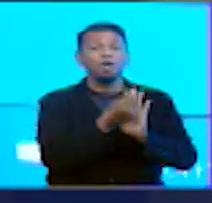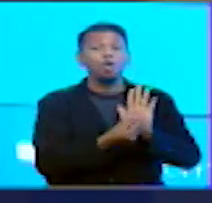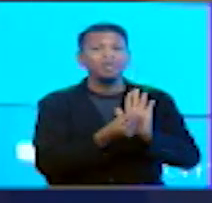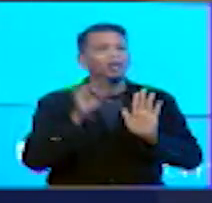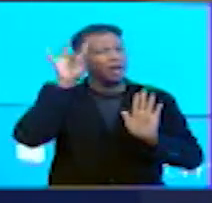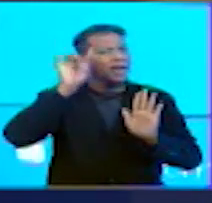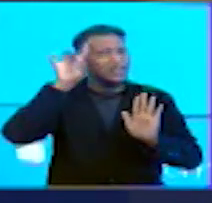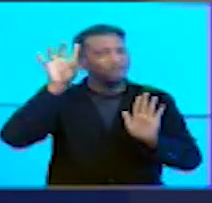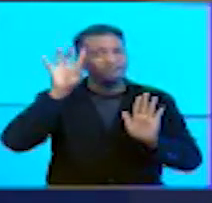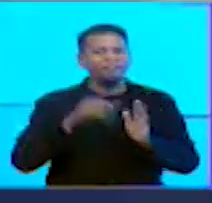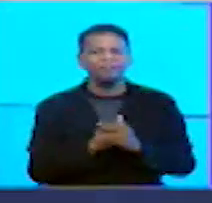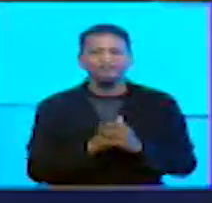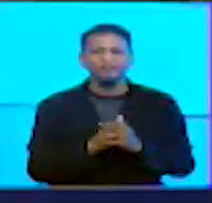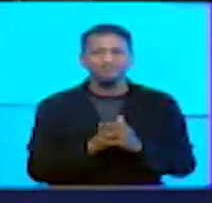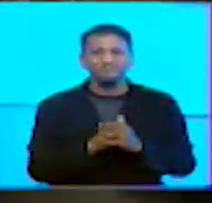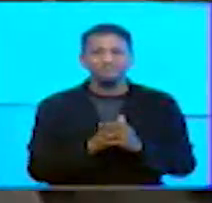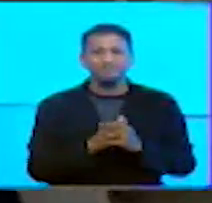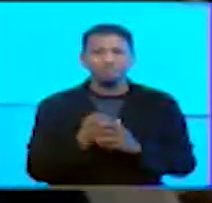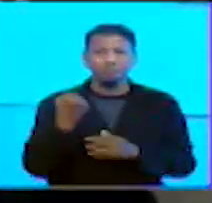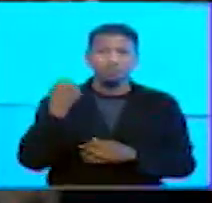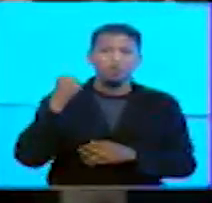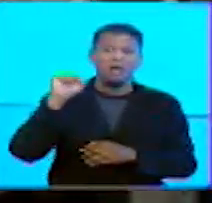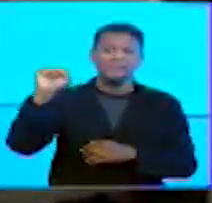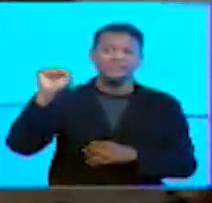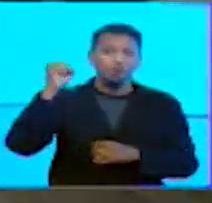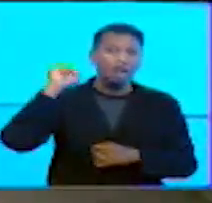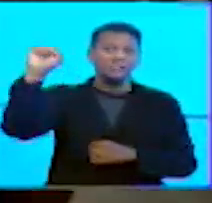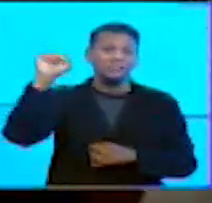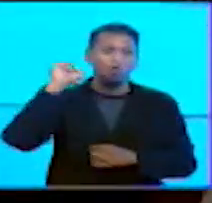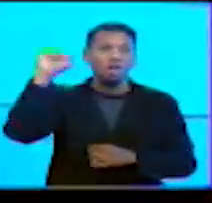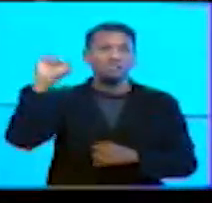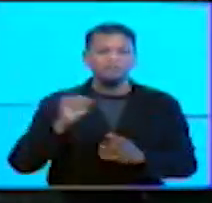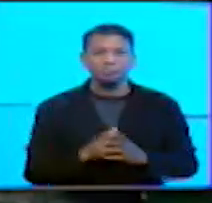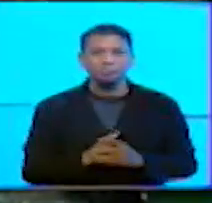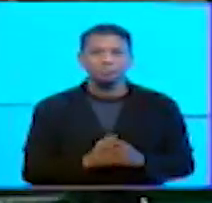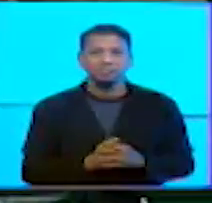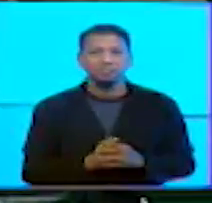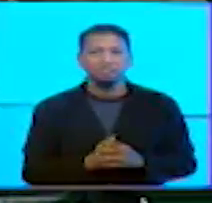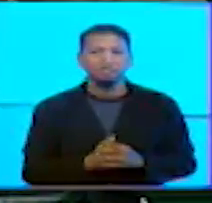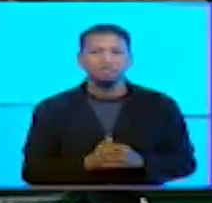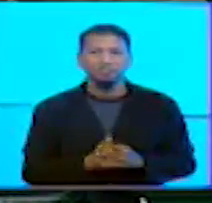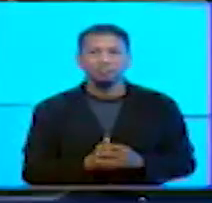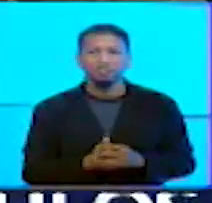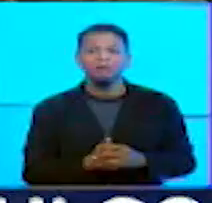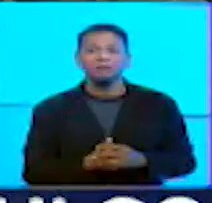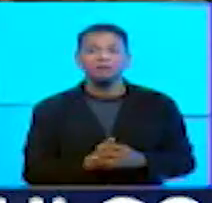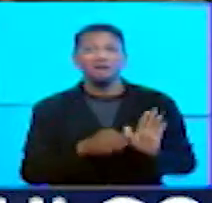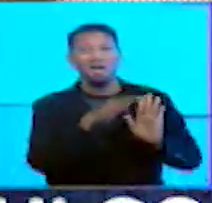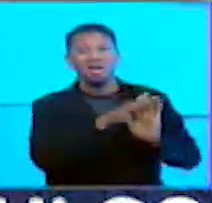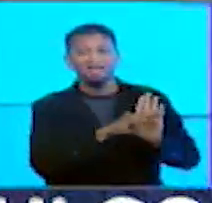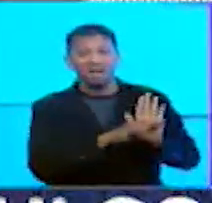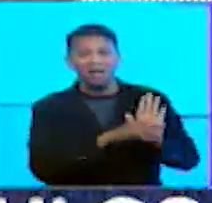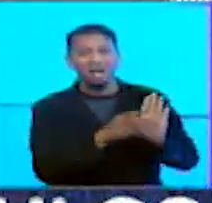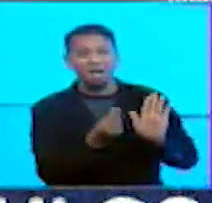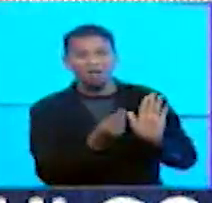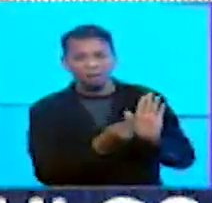Horas, maju ajua. Digelar di Dairi dan Balige, acara peluncuran Beli Kreatif Danau Toba juga mempersembahkan